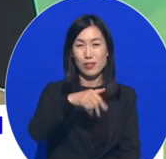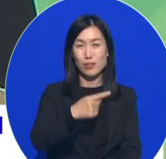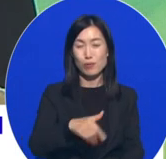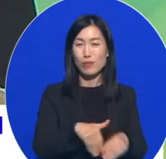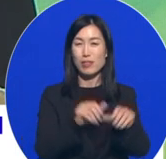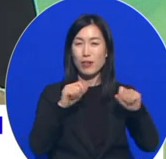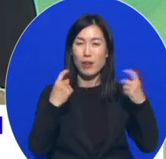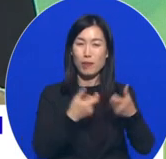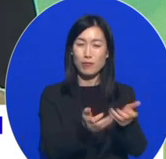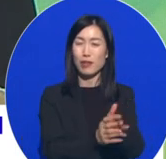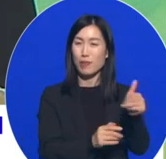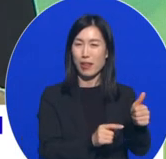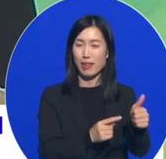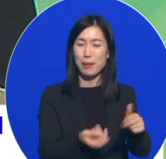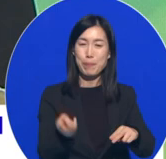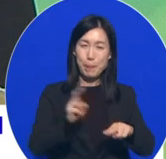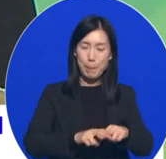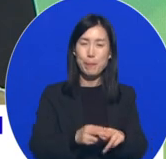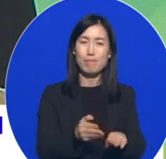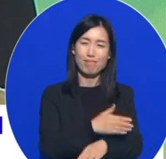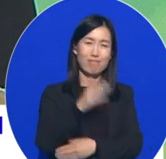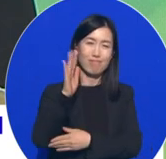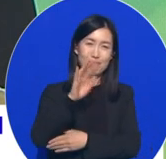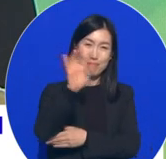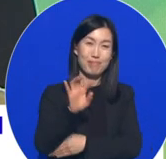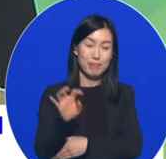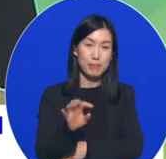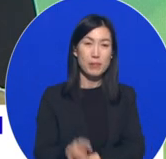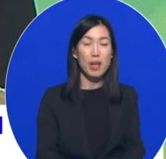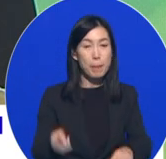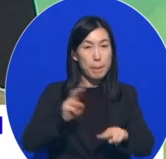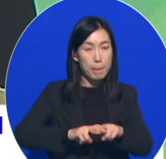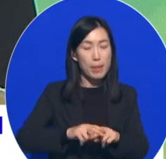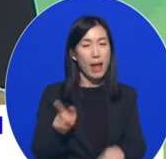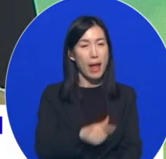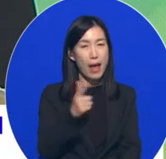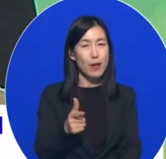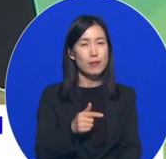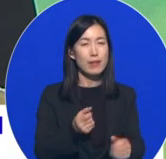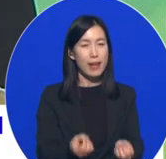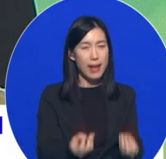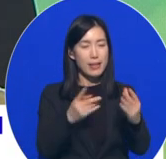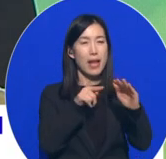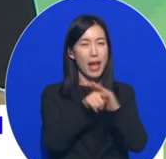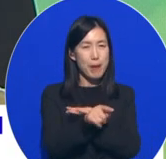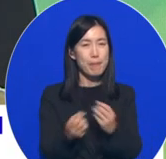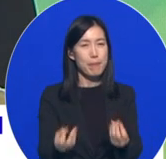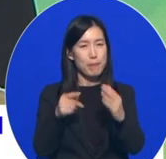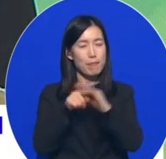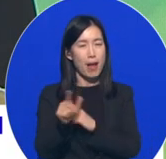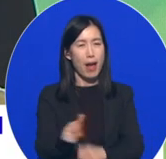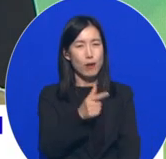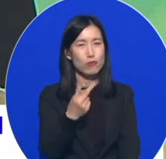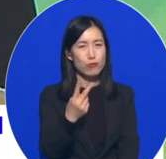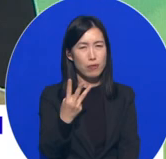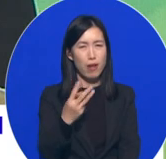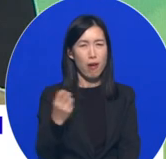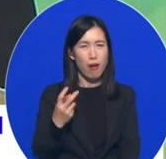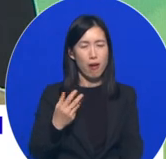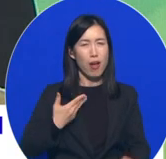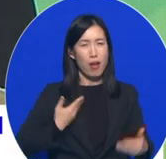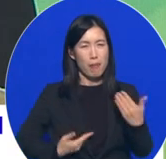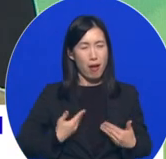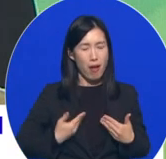행보에 나서면서 강조했던 말인데요 취임후 한 달간 하루에 두 세 건식의 행사에 참석할 정도로 쉴틈없이 이어진